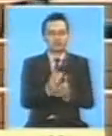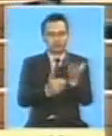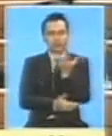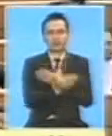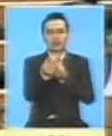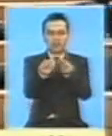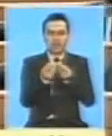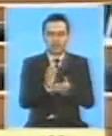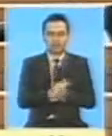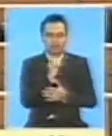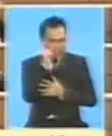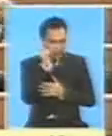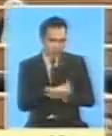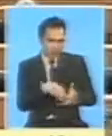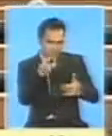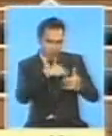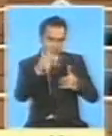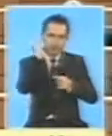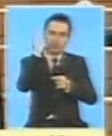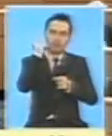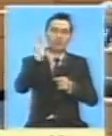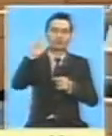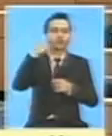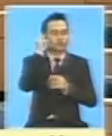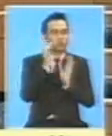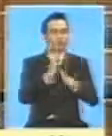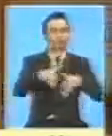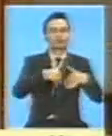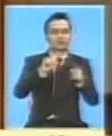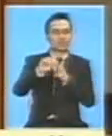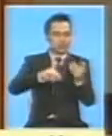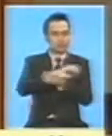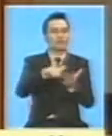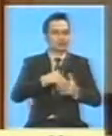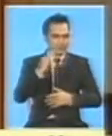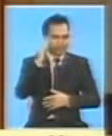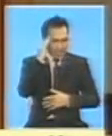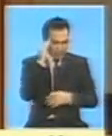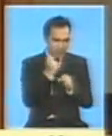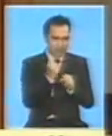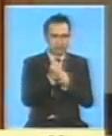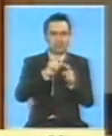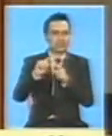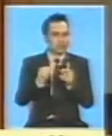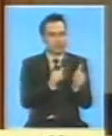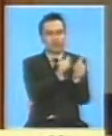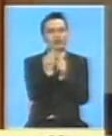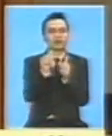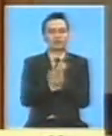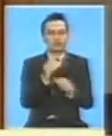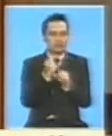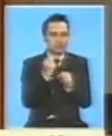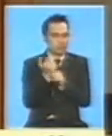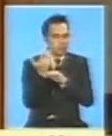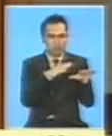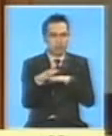ขาไม่ใช่ปุ๊บปั๊บปั๊บมันต้องประชาสัมพันธ์ก่อนนะให้ประชาชนทุกคนมีความพึงพอใจว่าทำแล้วมันเกิดผลอย่างนี้นะแต่ถ้าปุ๊บปั๊บปั๊บทำเต็ม